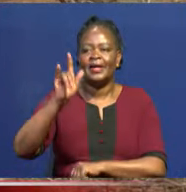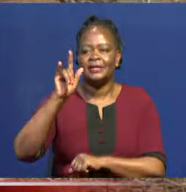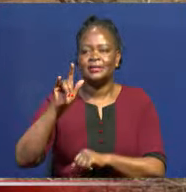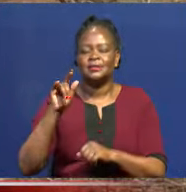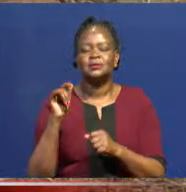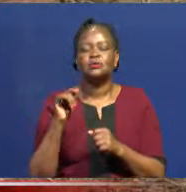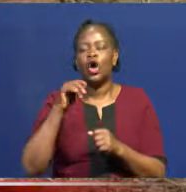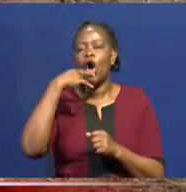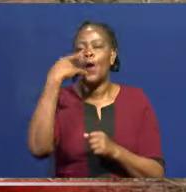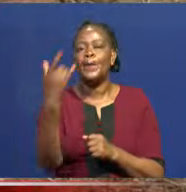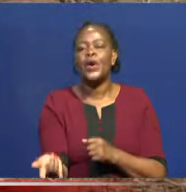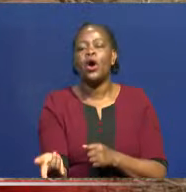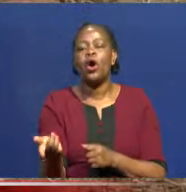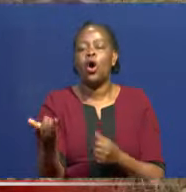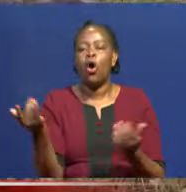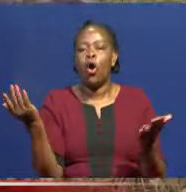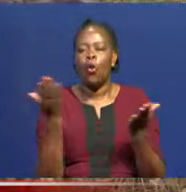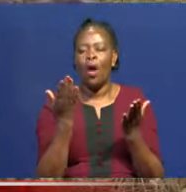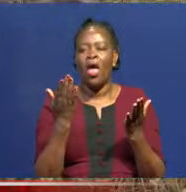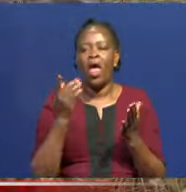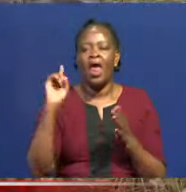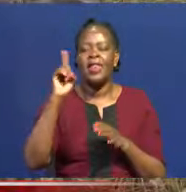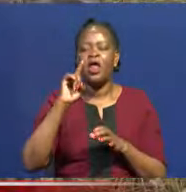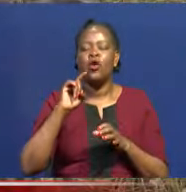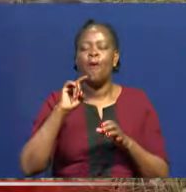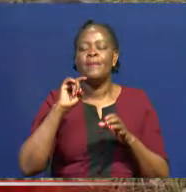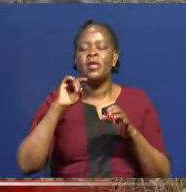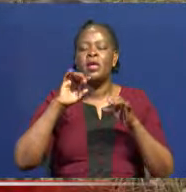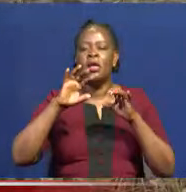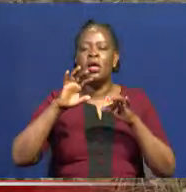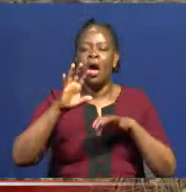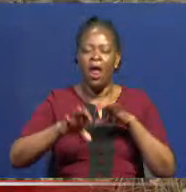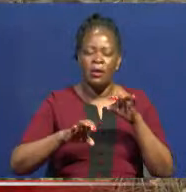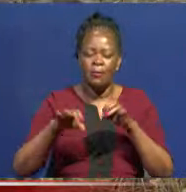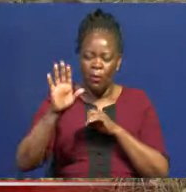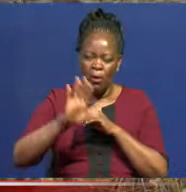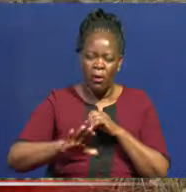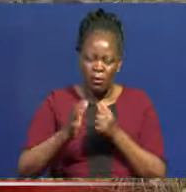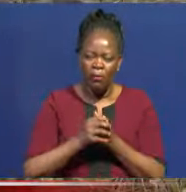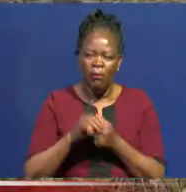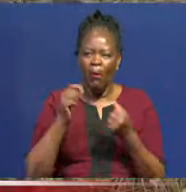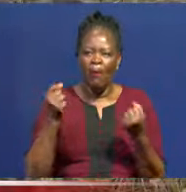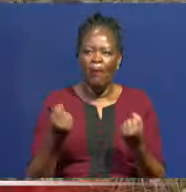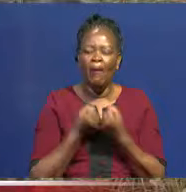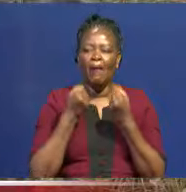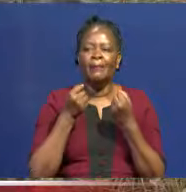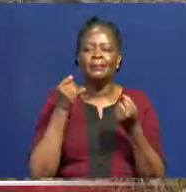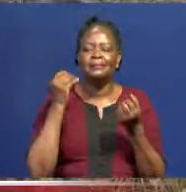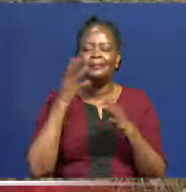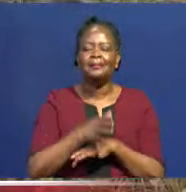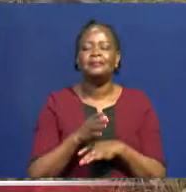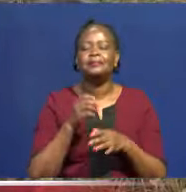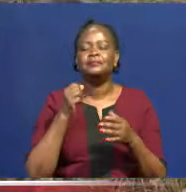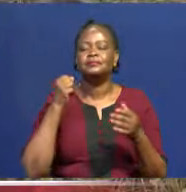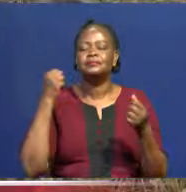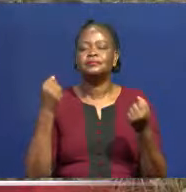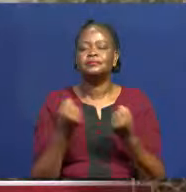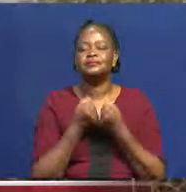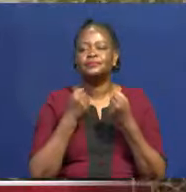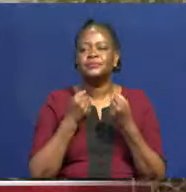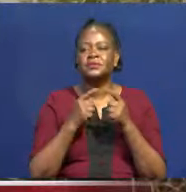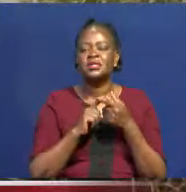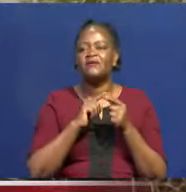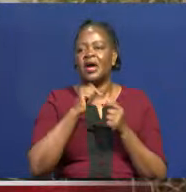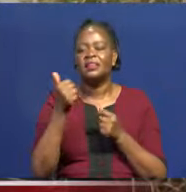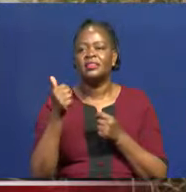ya wanyamapori ya Nairobi. Hivi ndivyo hali ilivyokuwa kufuatia ajali iliyohusisha ndege hii na ndege nyingine aina